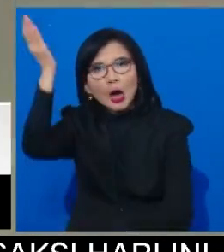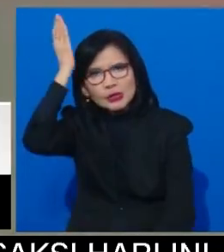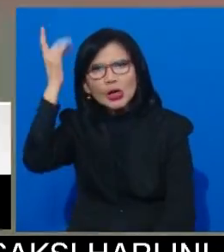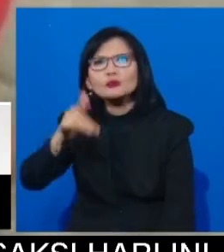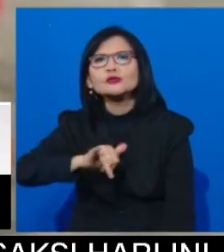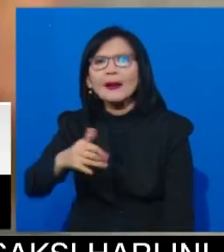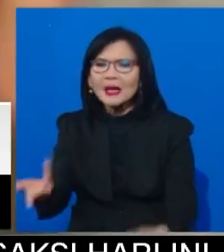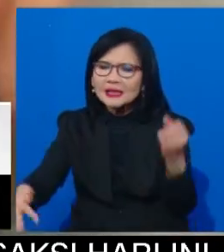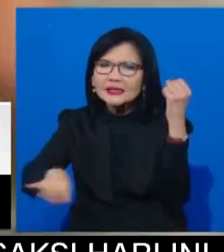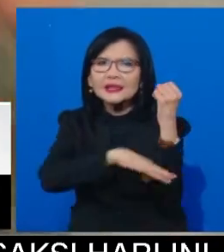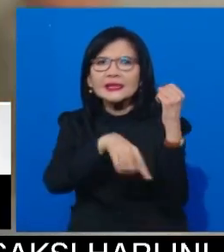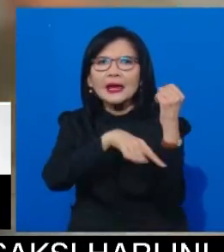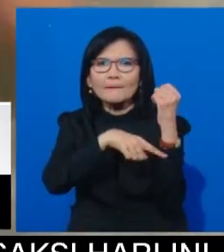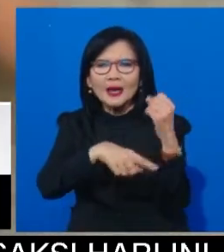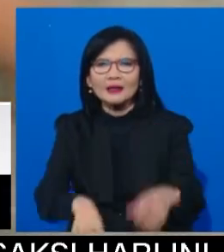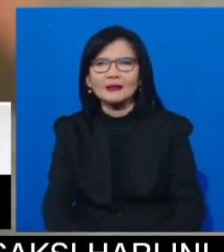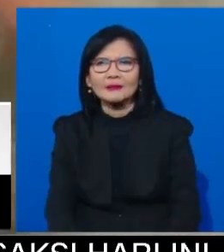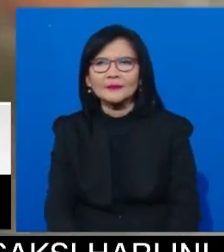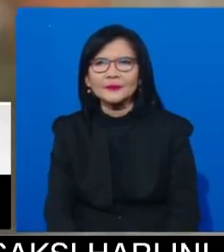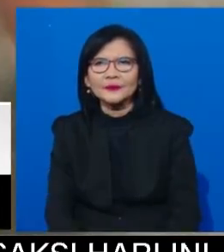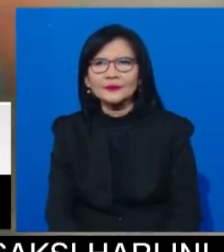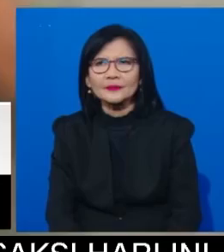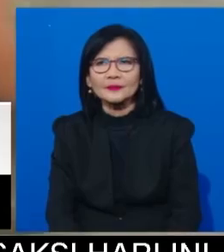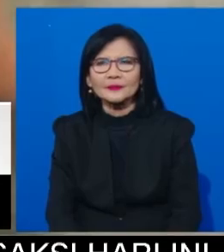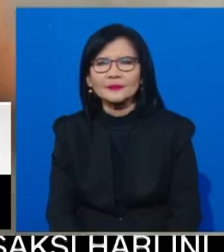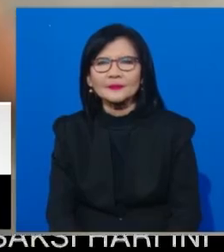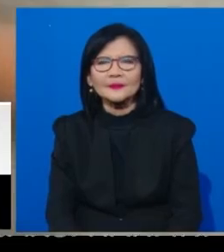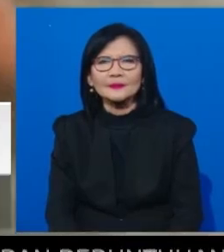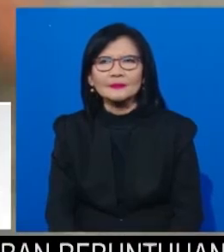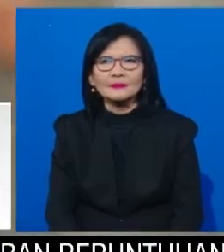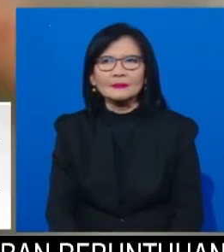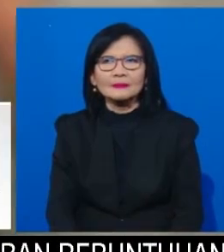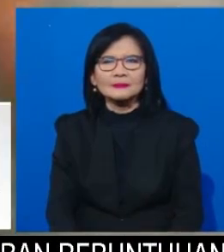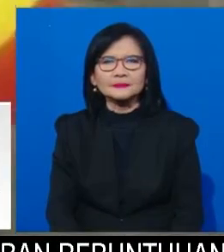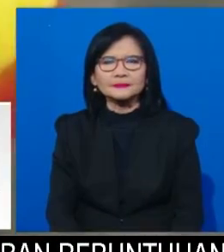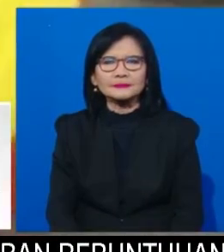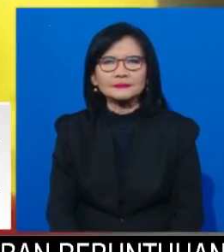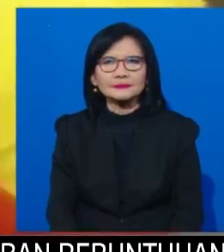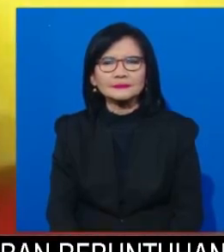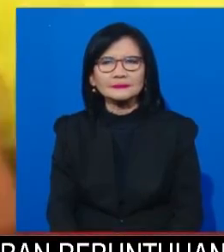batu karang di kawasan Taman Lengsar. Tim Liputan CNN Indonesia.